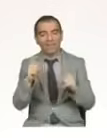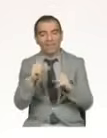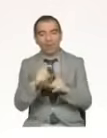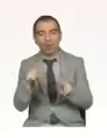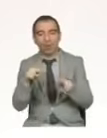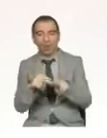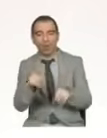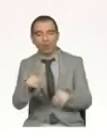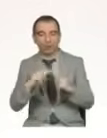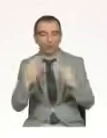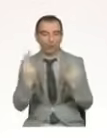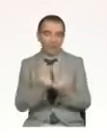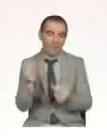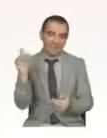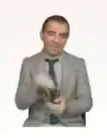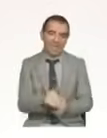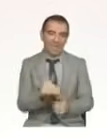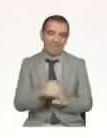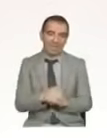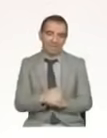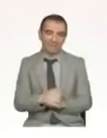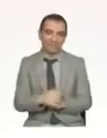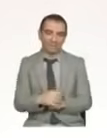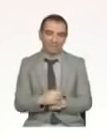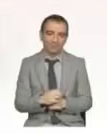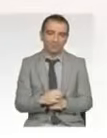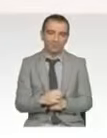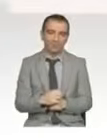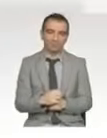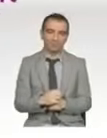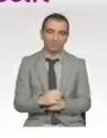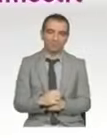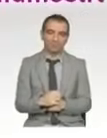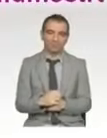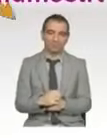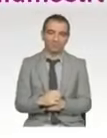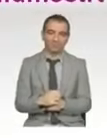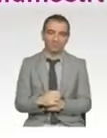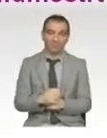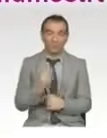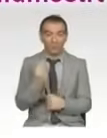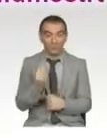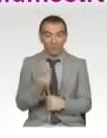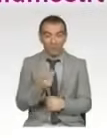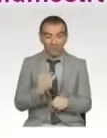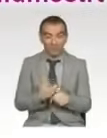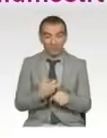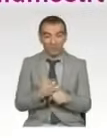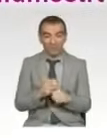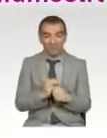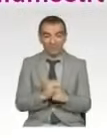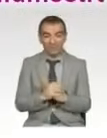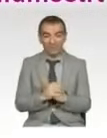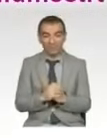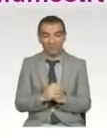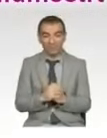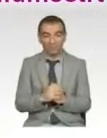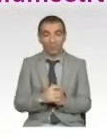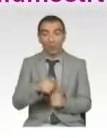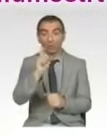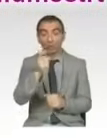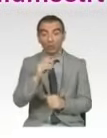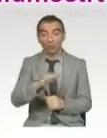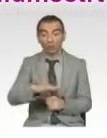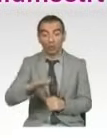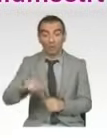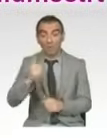Kongo'da dünyaya geldi. Ne yapayım? Oo. Çok güzel. 9